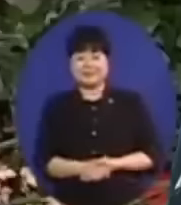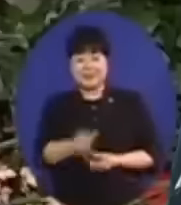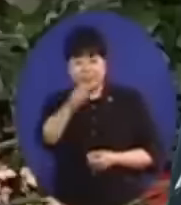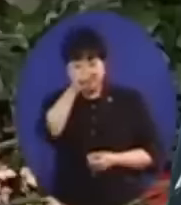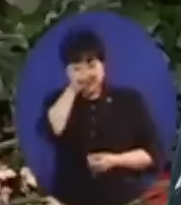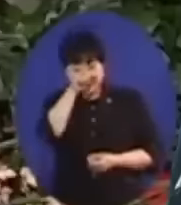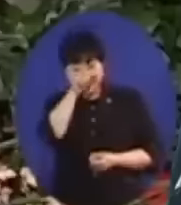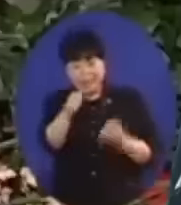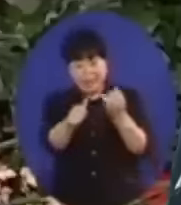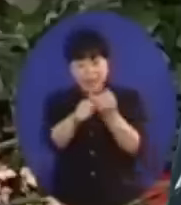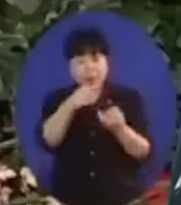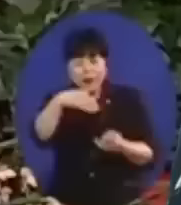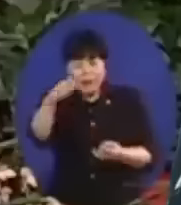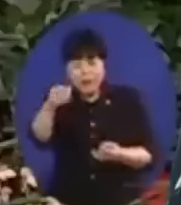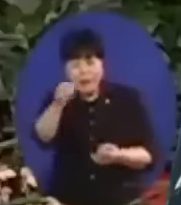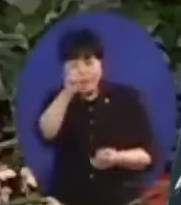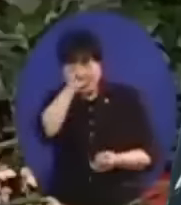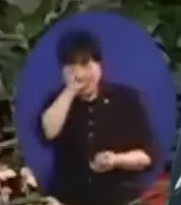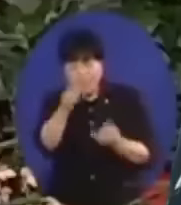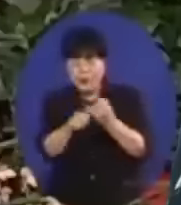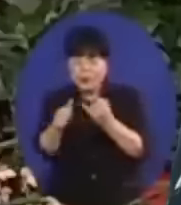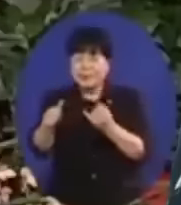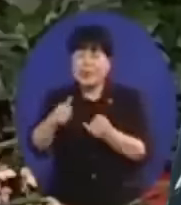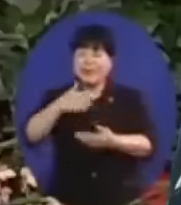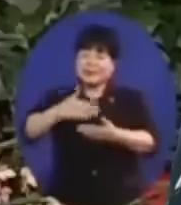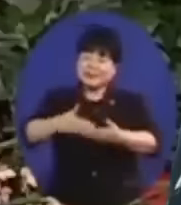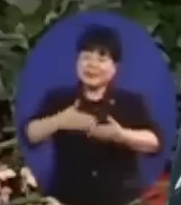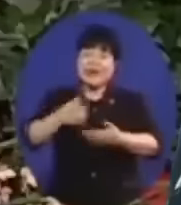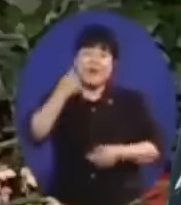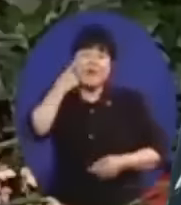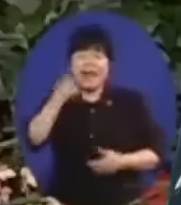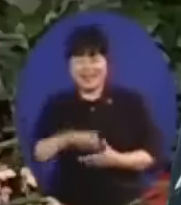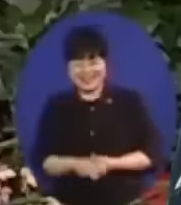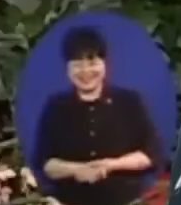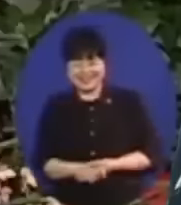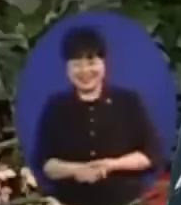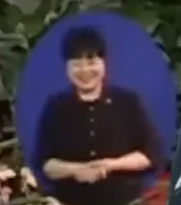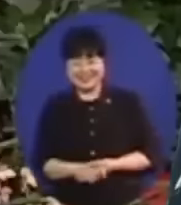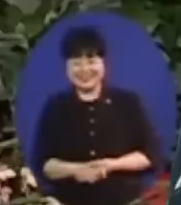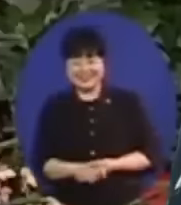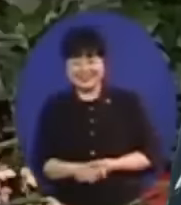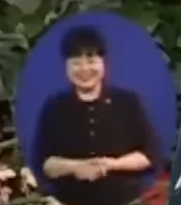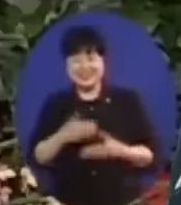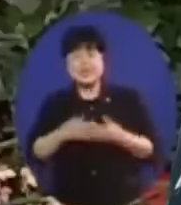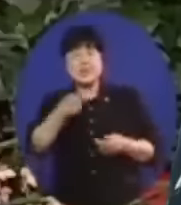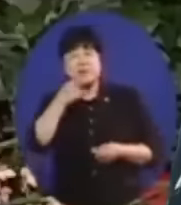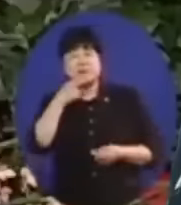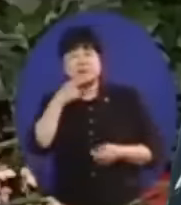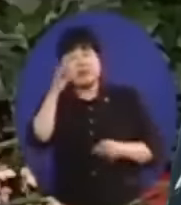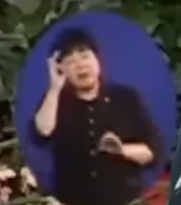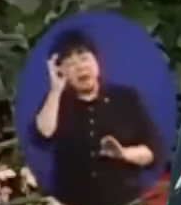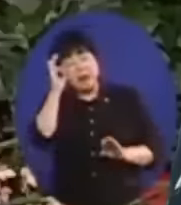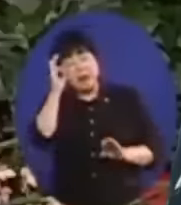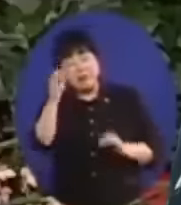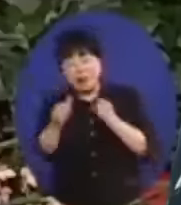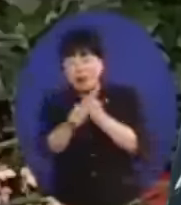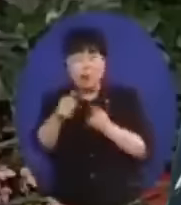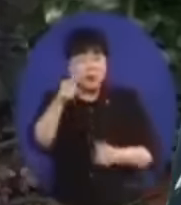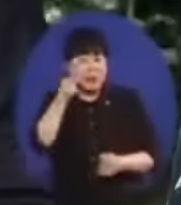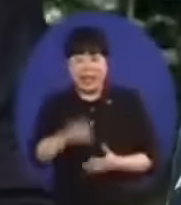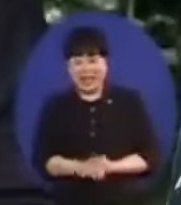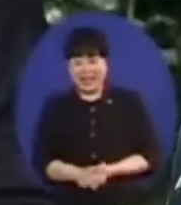좋은데 시집 가려면 좋은 남편을 마음에 그려봐야 되는 것입니다. 그림을 안 그려보고서 어떻게 좋은데 시집 가는